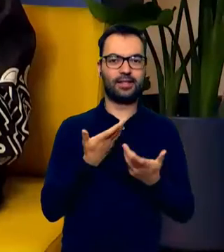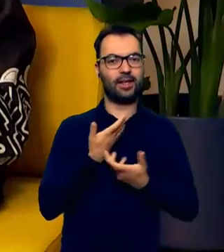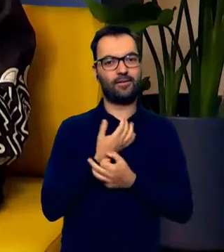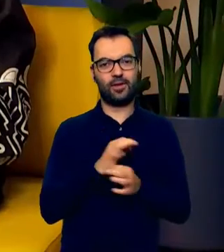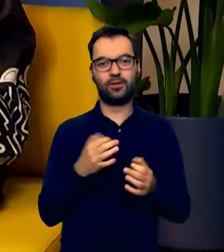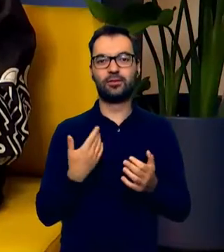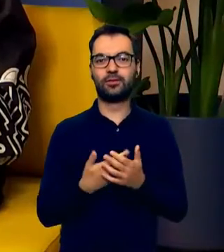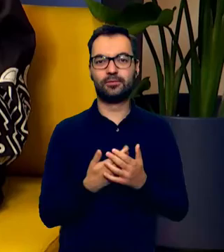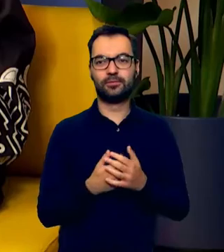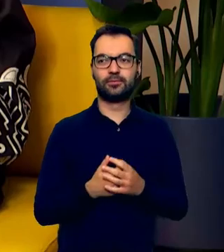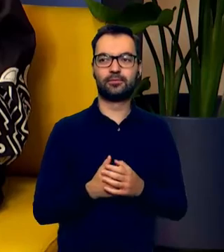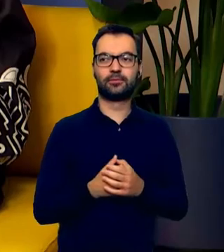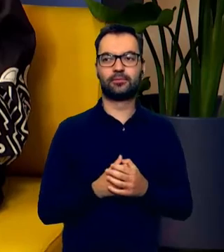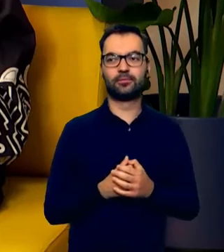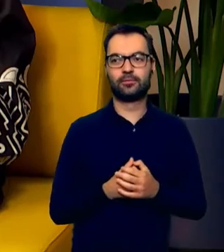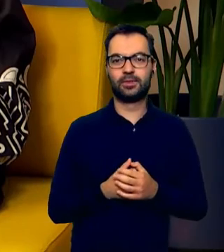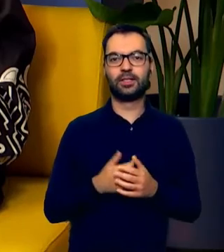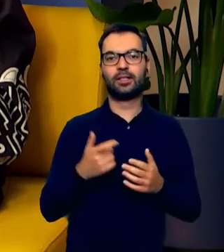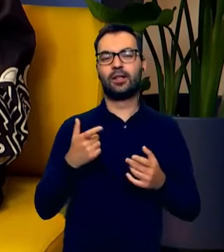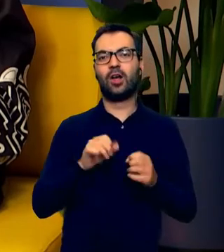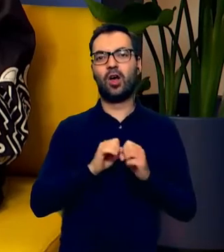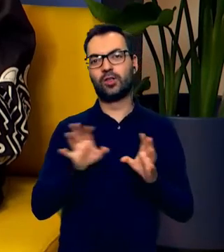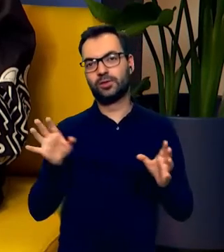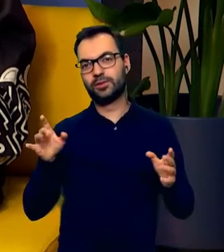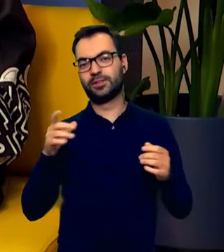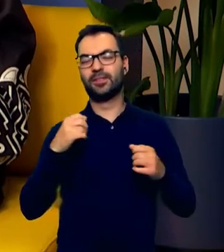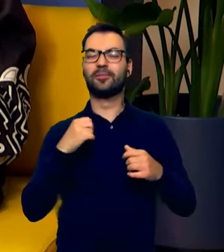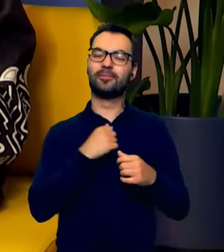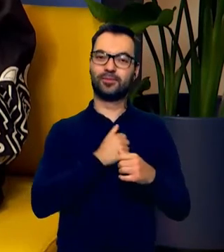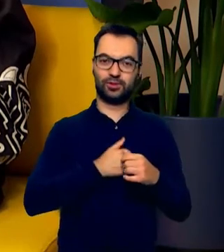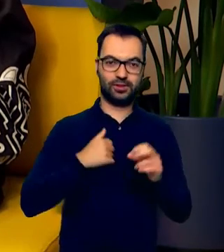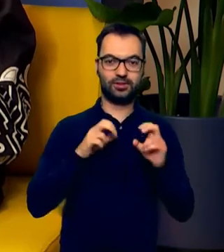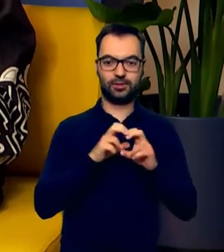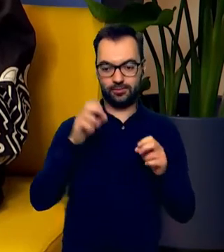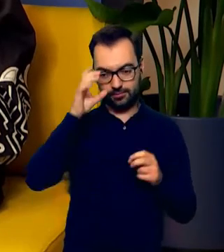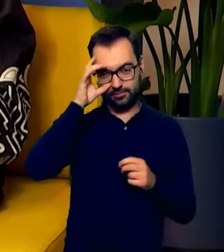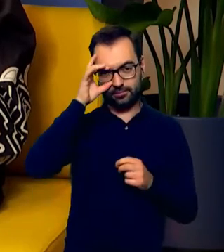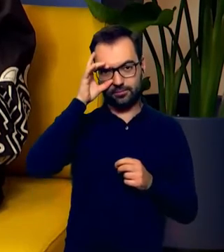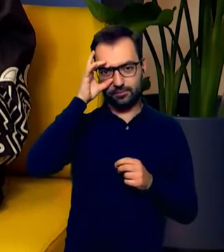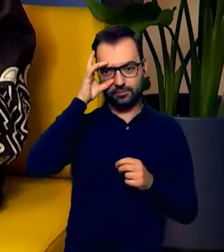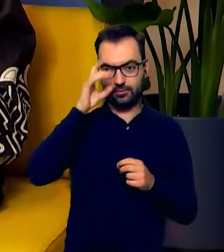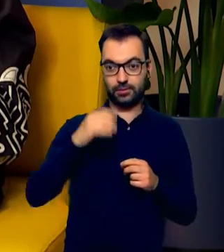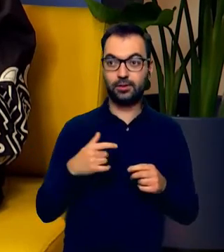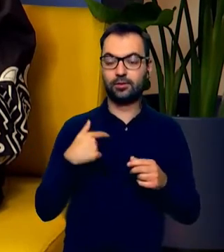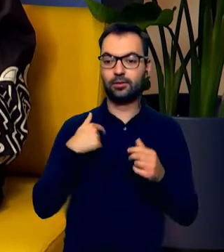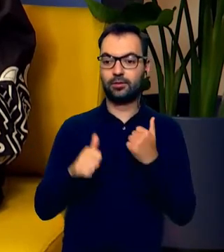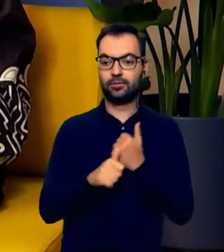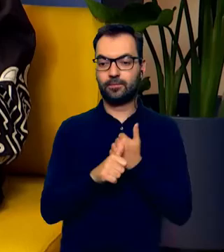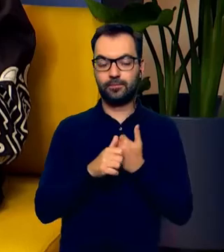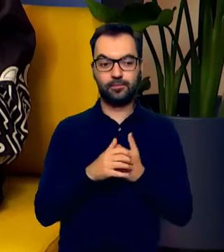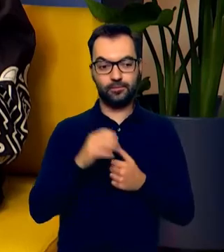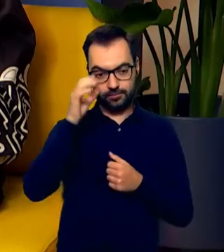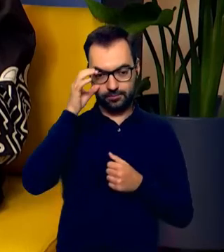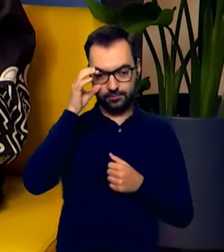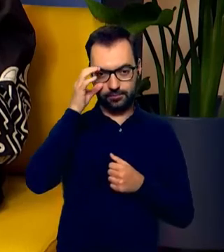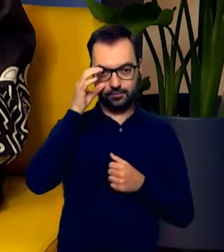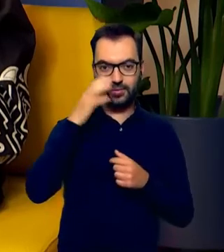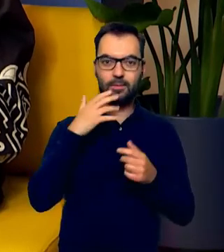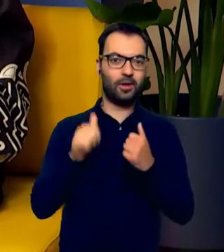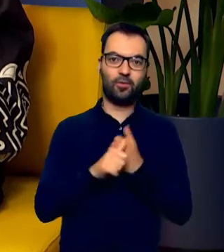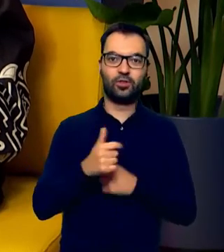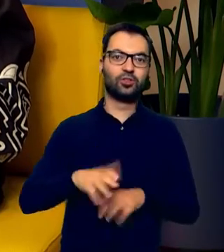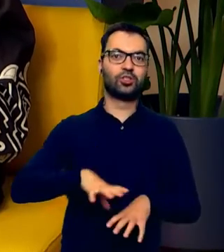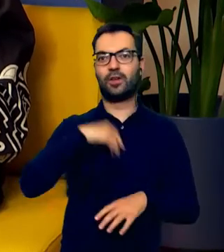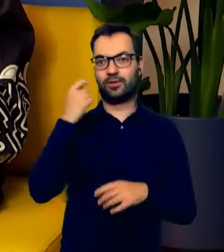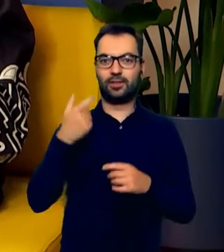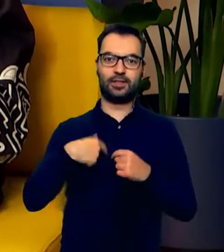wyzwalające, że to jest taki oczywiście bardzo przykry moment. No, nie ma co ukrywać, że to jest jakiś już powód do tego, żeby świętować generalnie, że